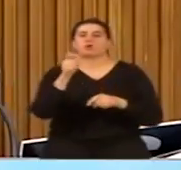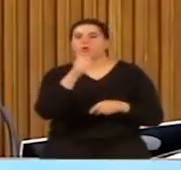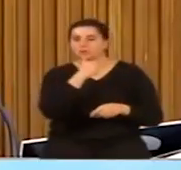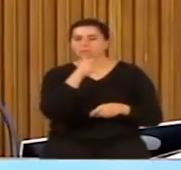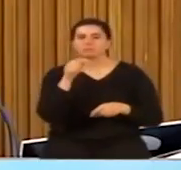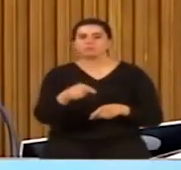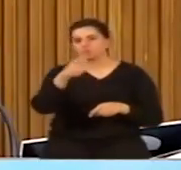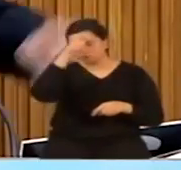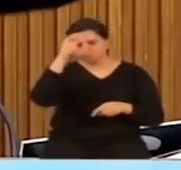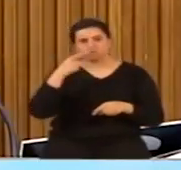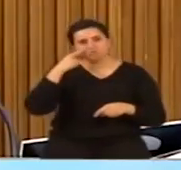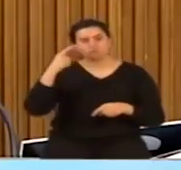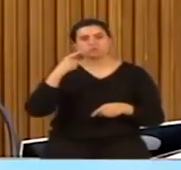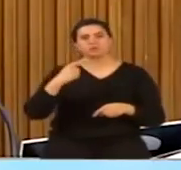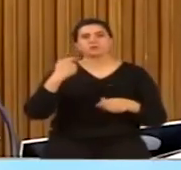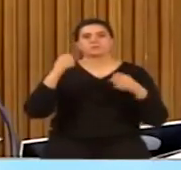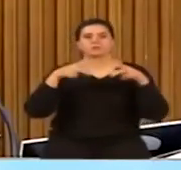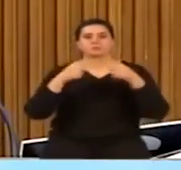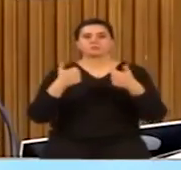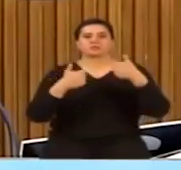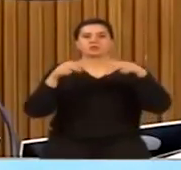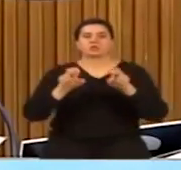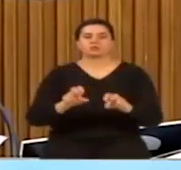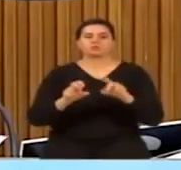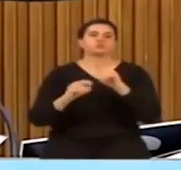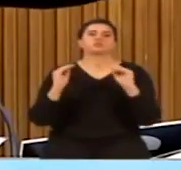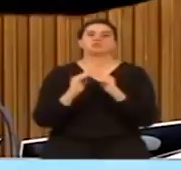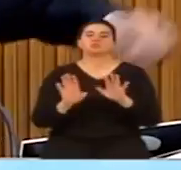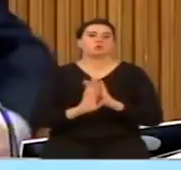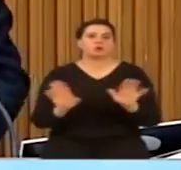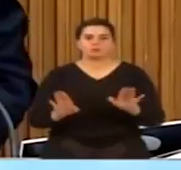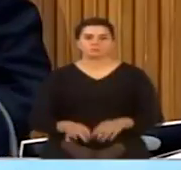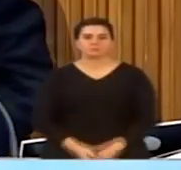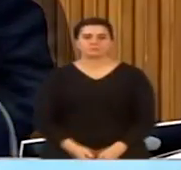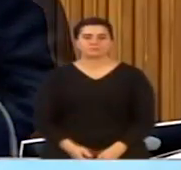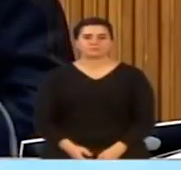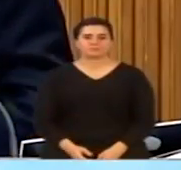Türkiye Cumhuriyeti'nde Cumhurbaşkanlığı makamını işgal edemez.